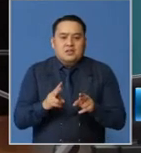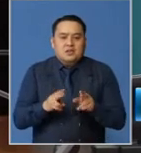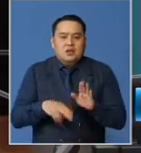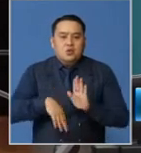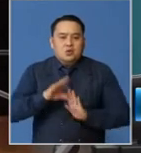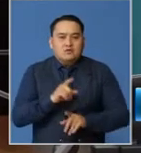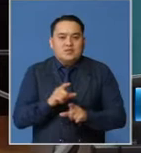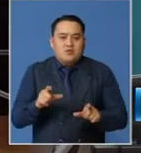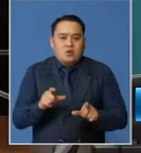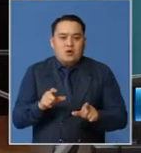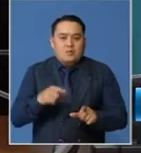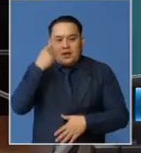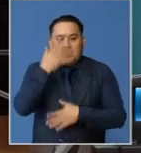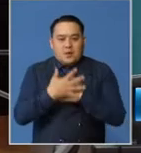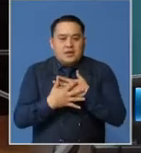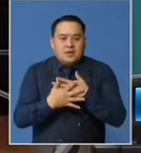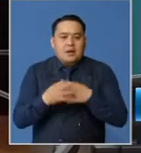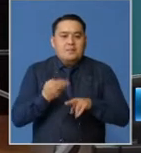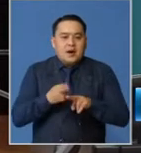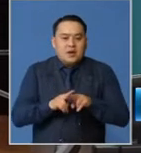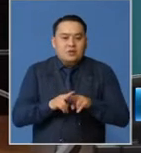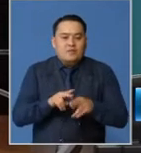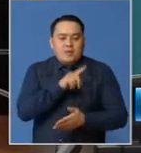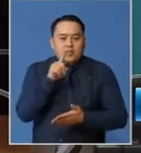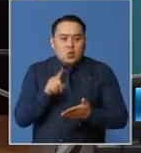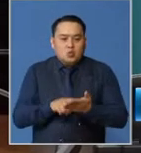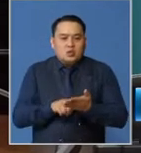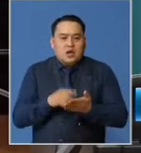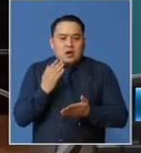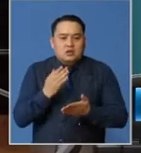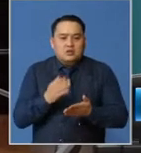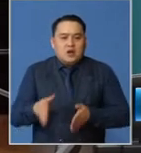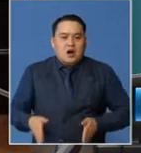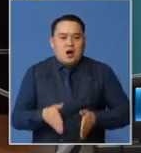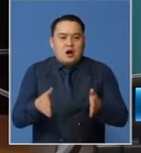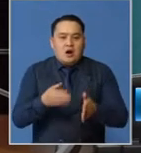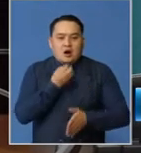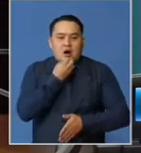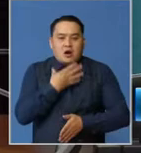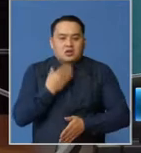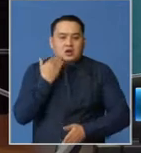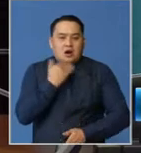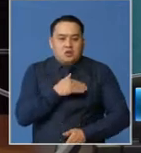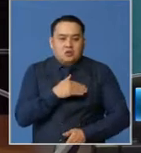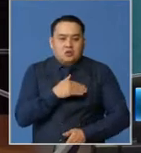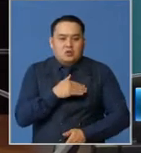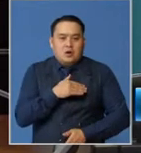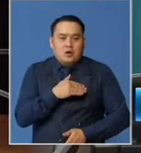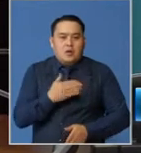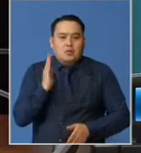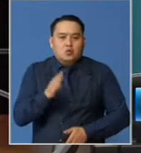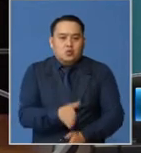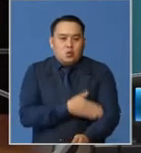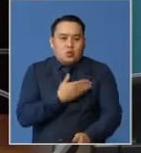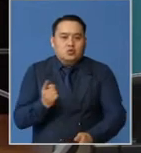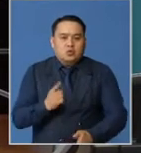нас. Понимаете? Поэтому вот эту вот объездную дорогу я хочу, чтобы вы сделали очень качественно и хорошо. Она будет долго,